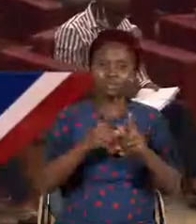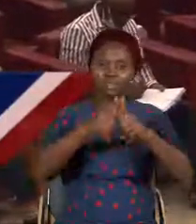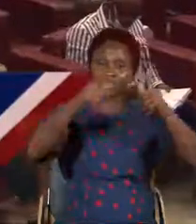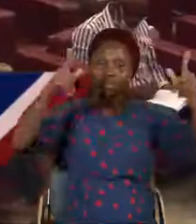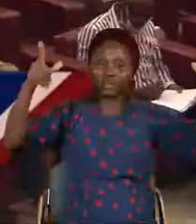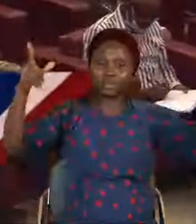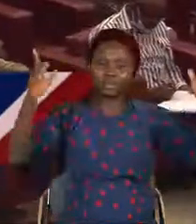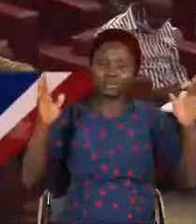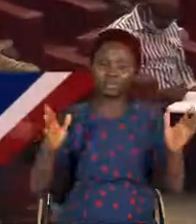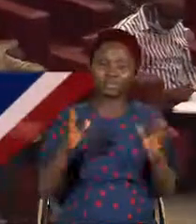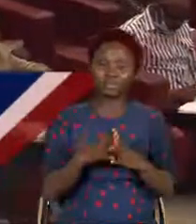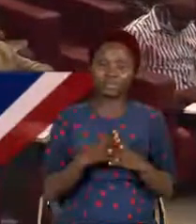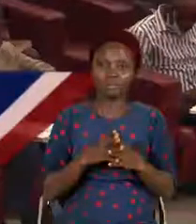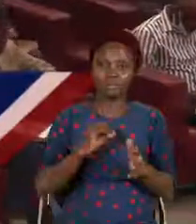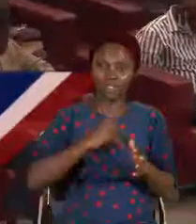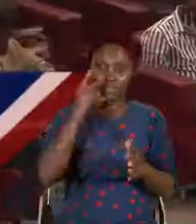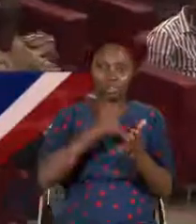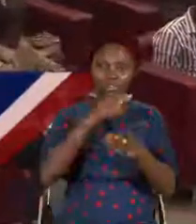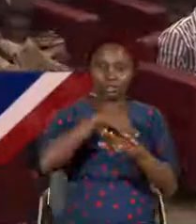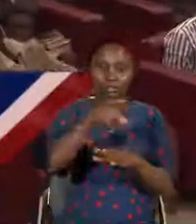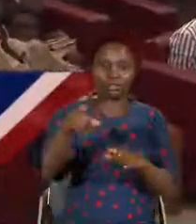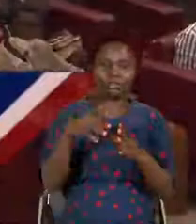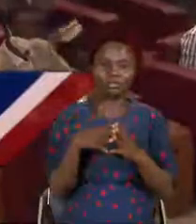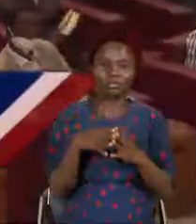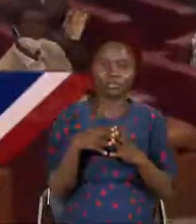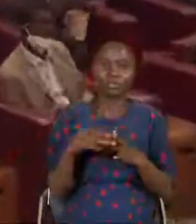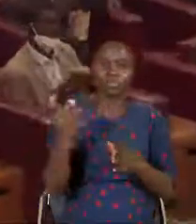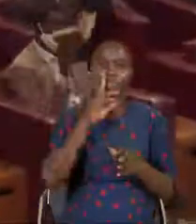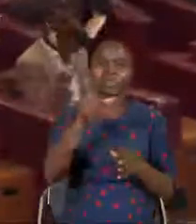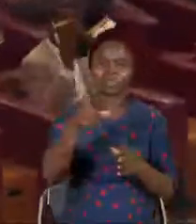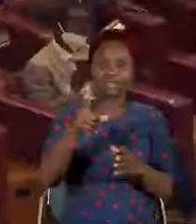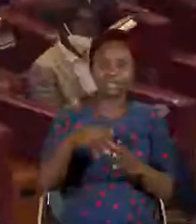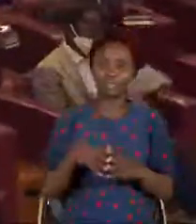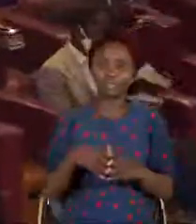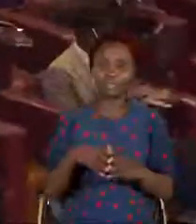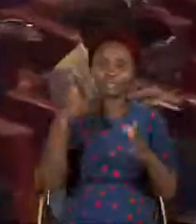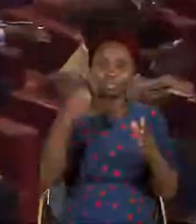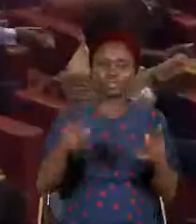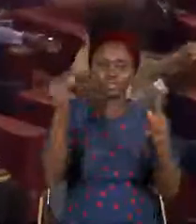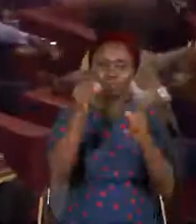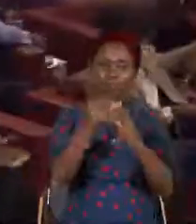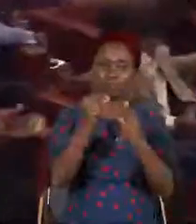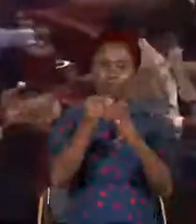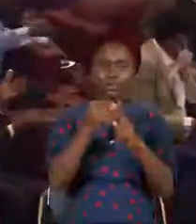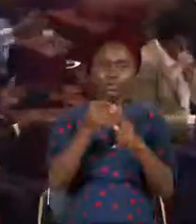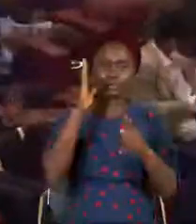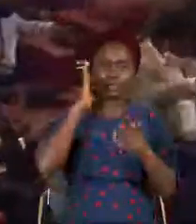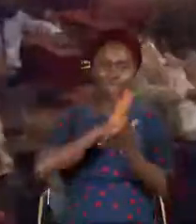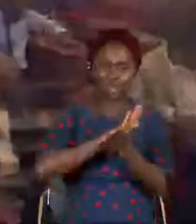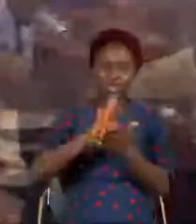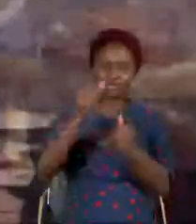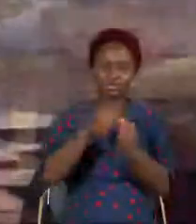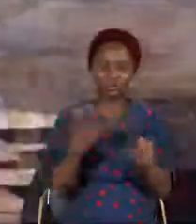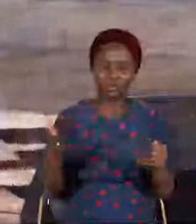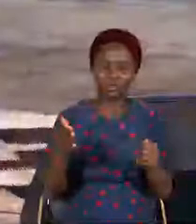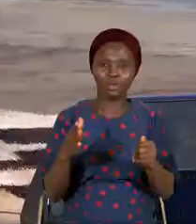grand, je le vois sur toi. Où es-tu là-bas? La parole va